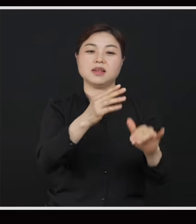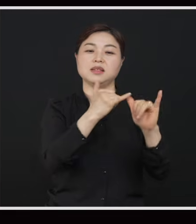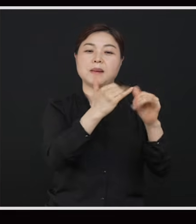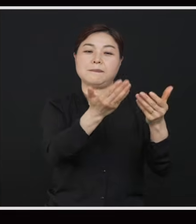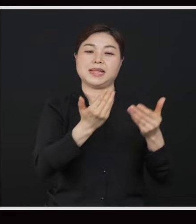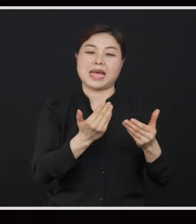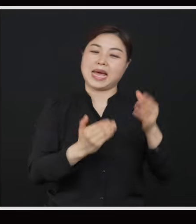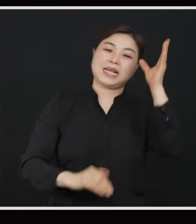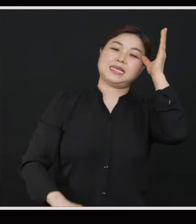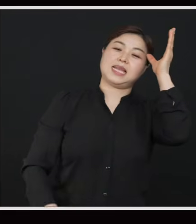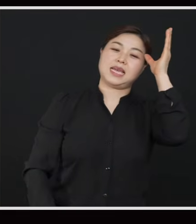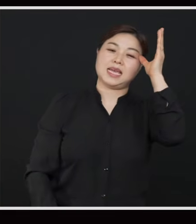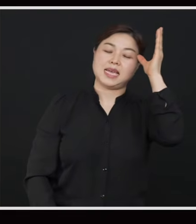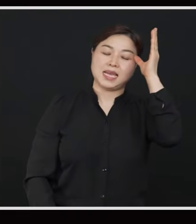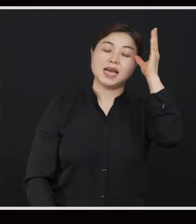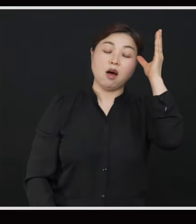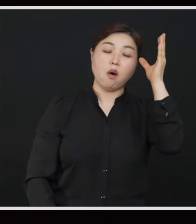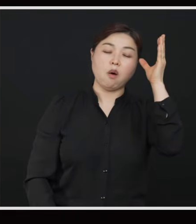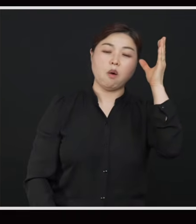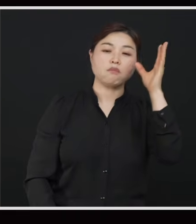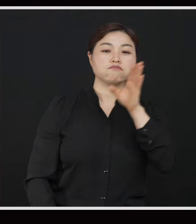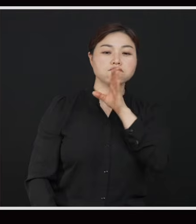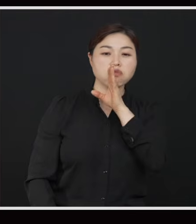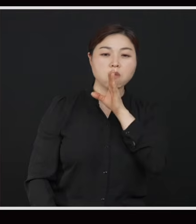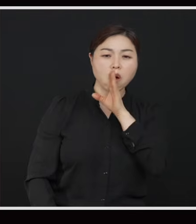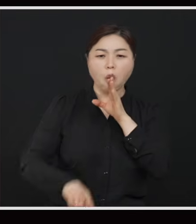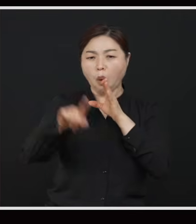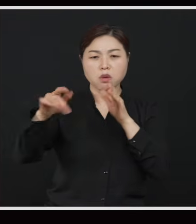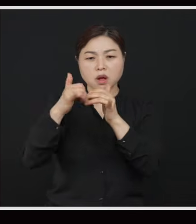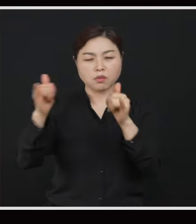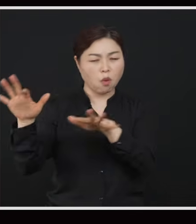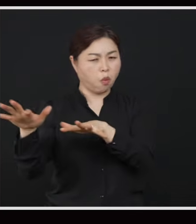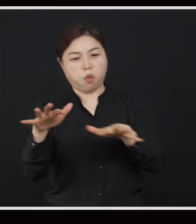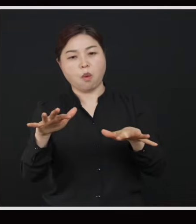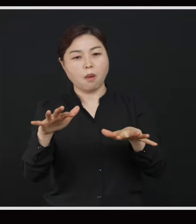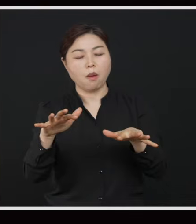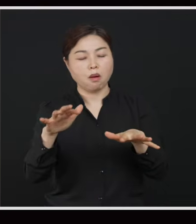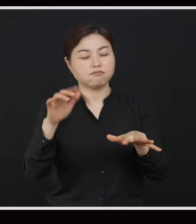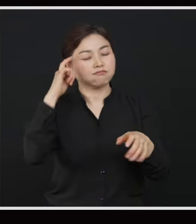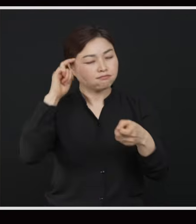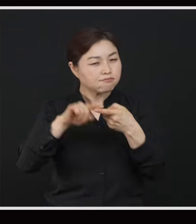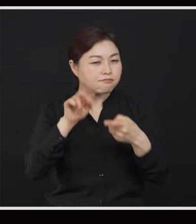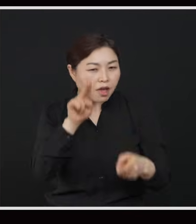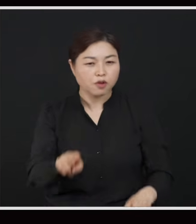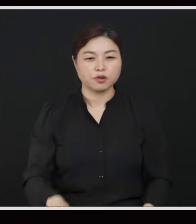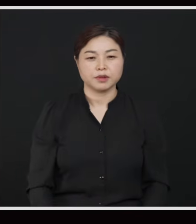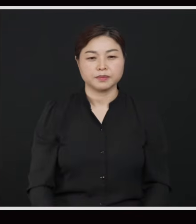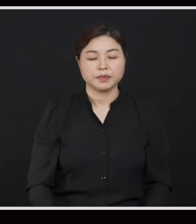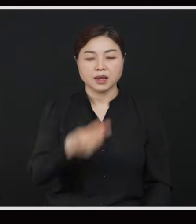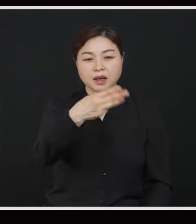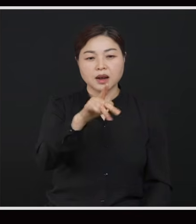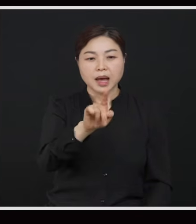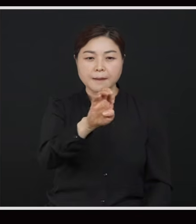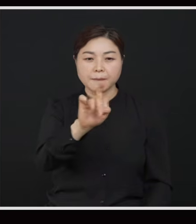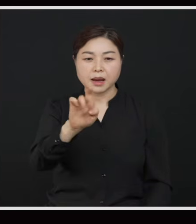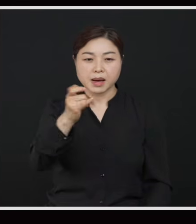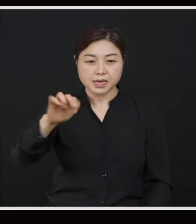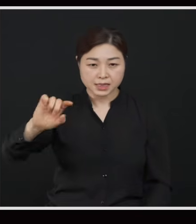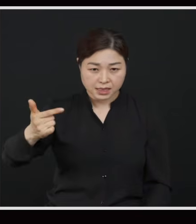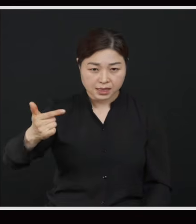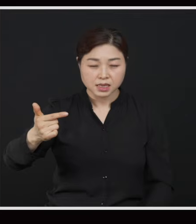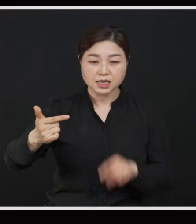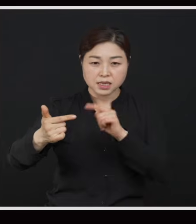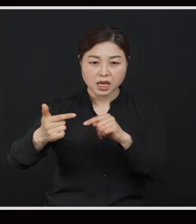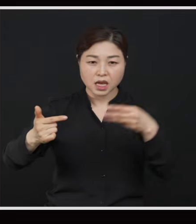금년에는 노벨상 혹시 안 될까 지금 기다리는 그런 위치에 왔습니다. 근데 이 라파마이신이라는